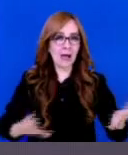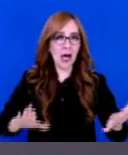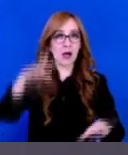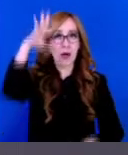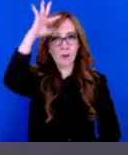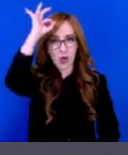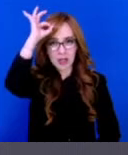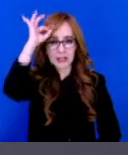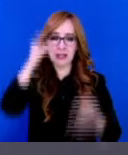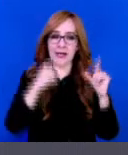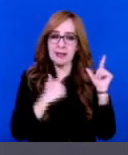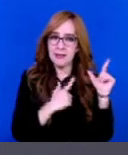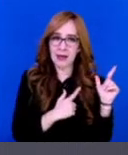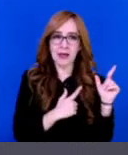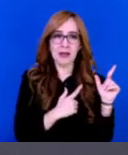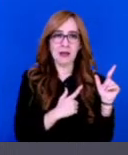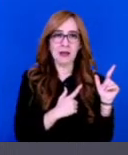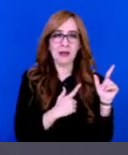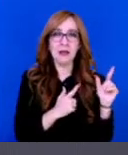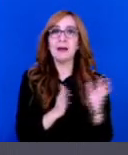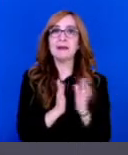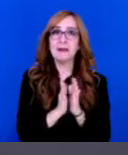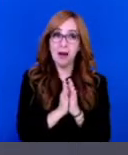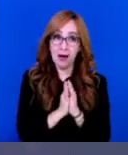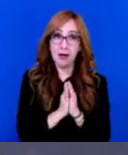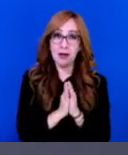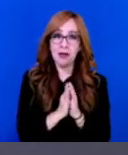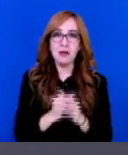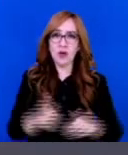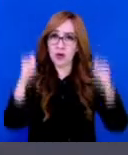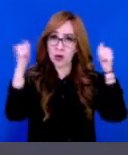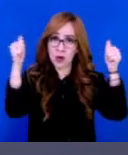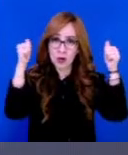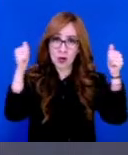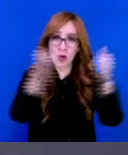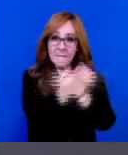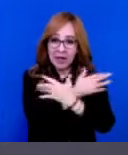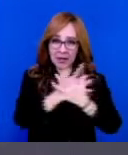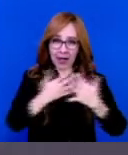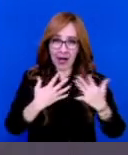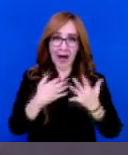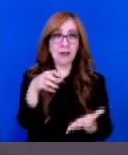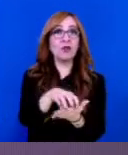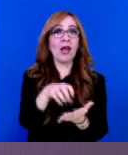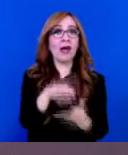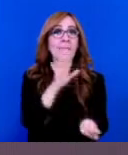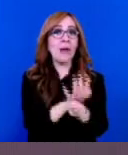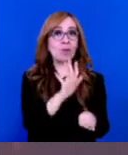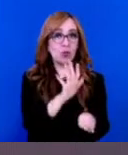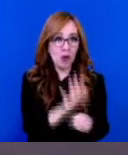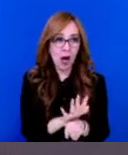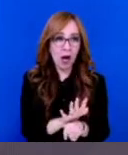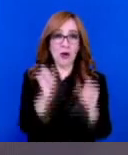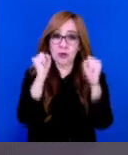ya, TNI, kemudian tokoh-tokoh masyarakat di wilayah Papua